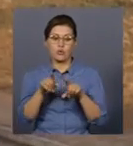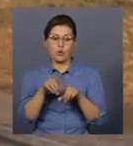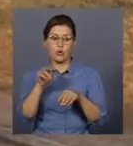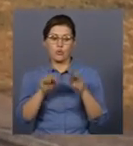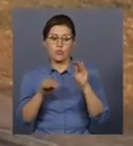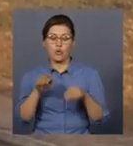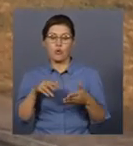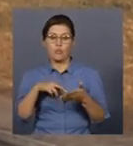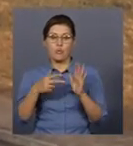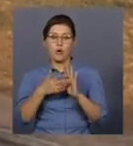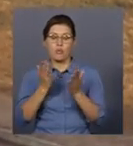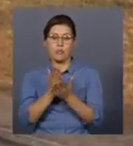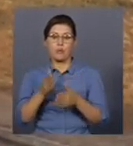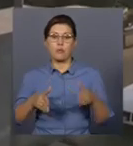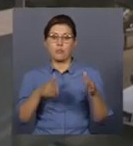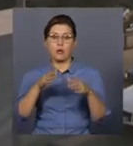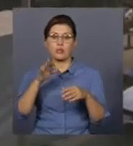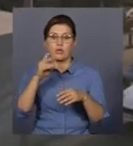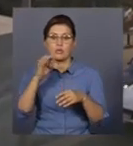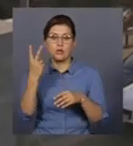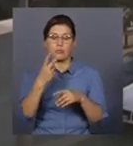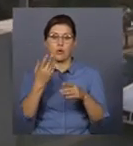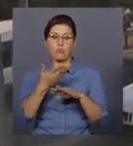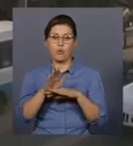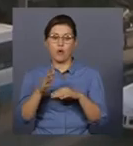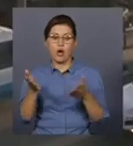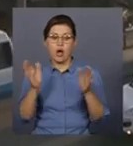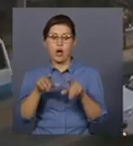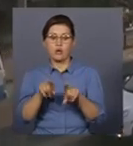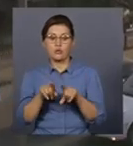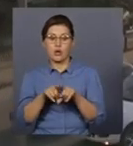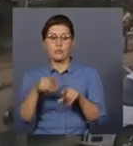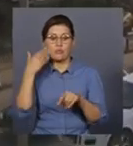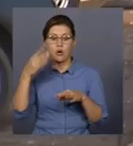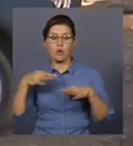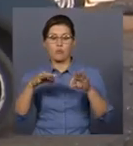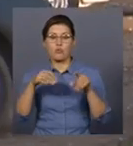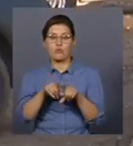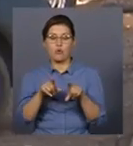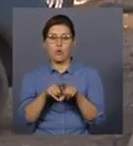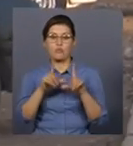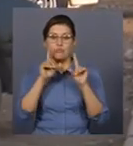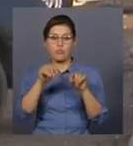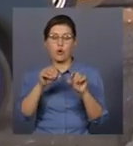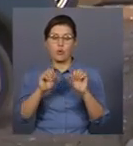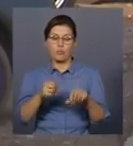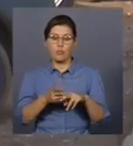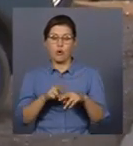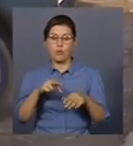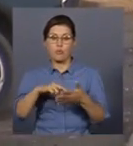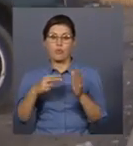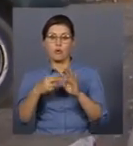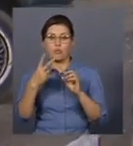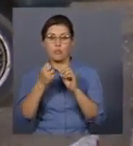төсеу жоспарланып отыр. Олардың екеуі транзитті көліктерге бөлінсе, қалғаны жеңіл көліктердің жүруіне арналған. Жобаның құны